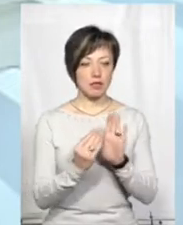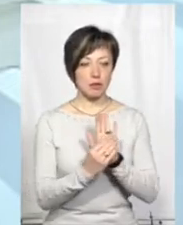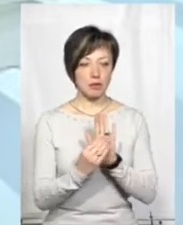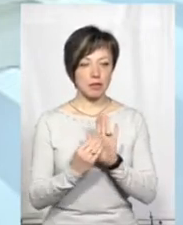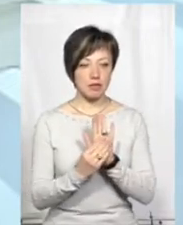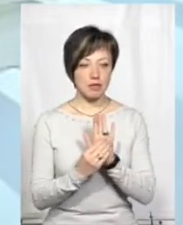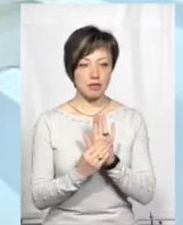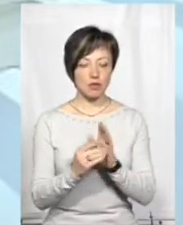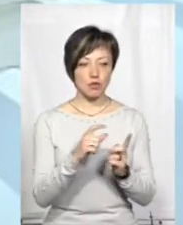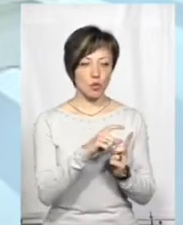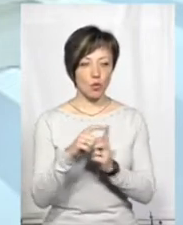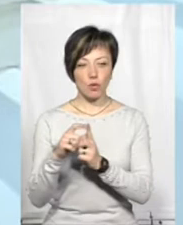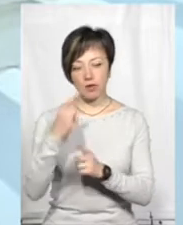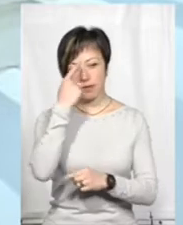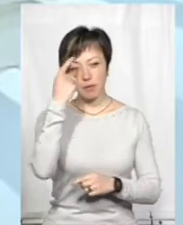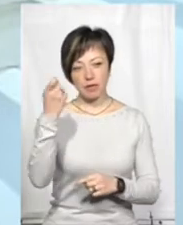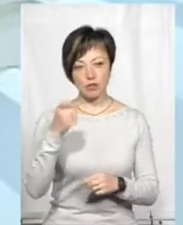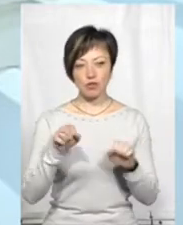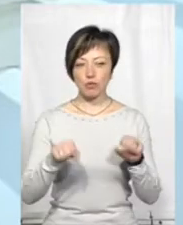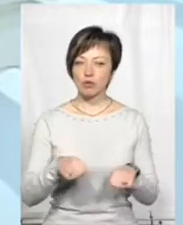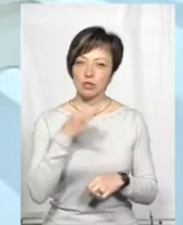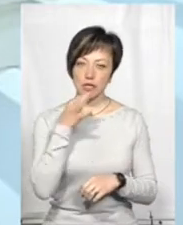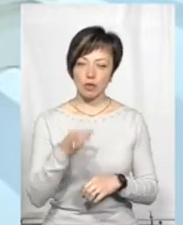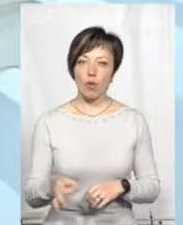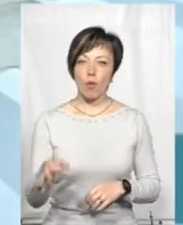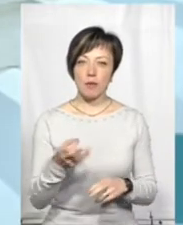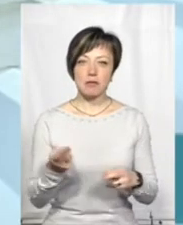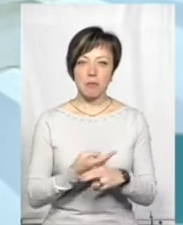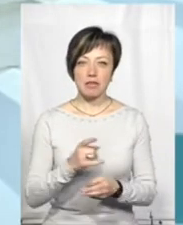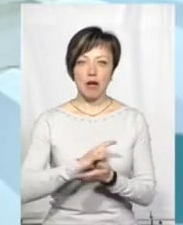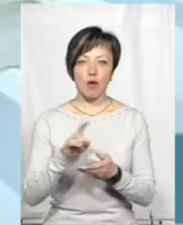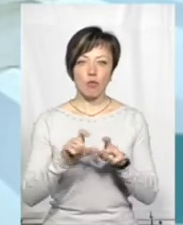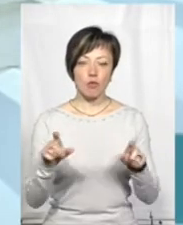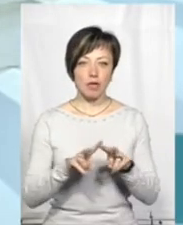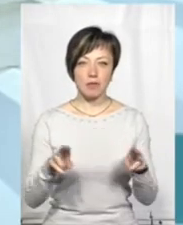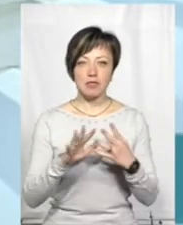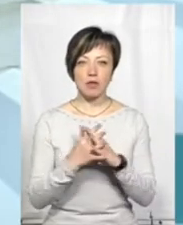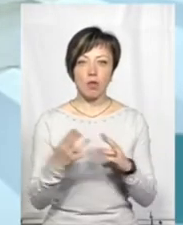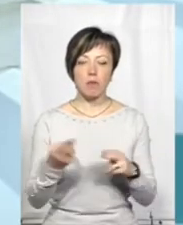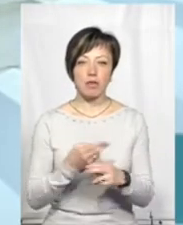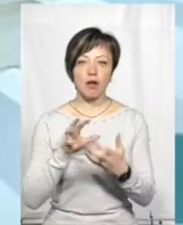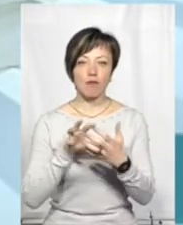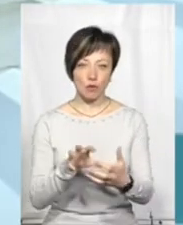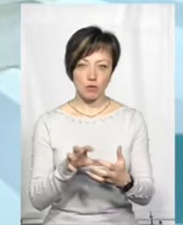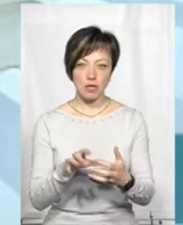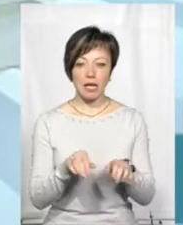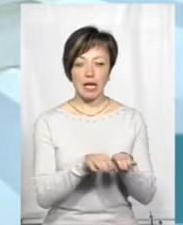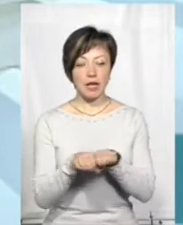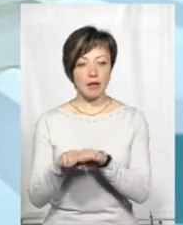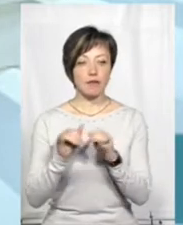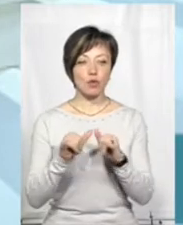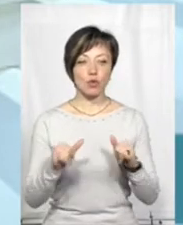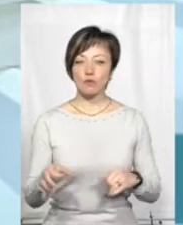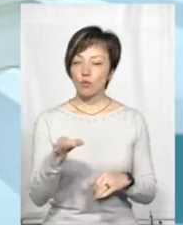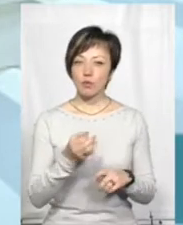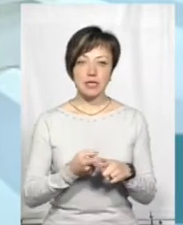написано як слоган чи меседж, можна сказати, що область без аеропорту – це як село без автобуса. І рівень розвитку